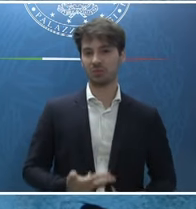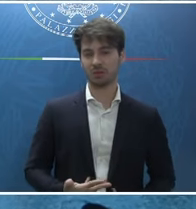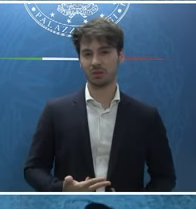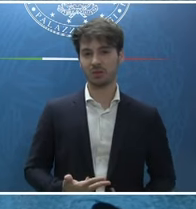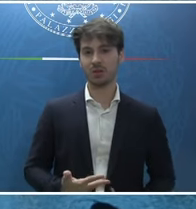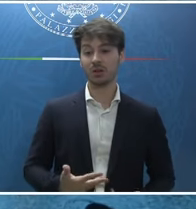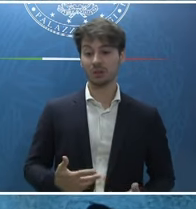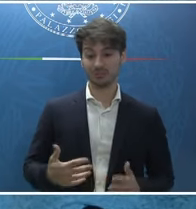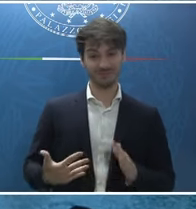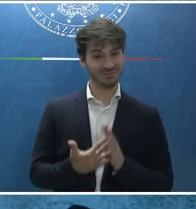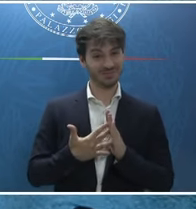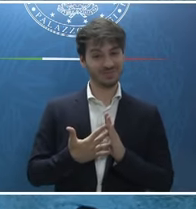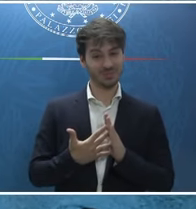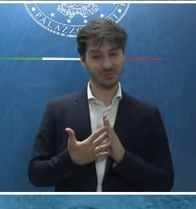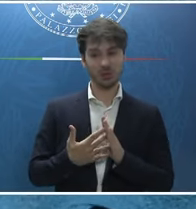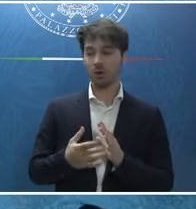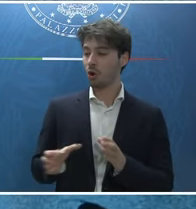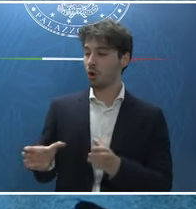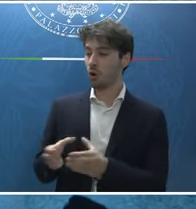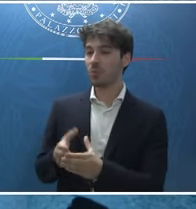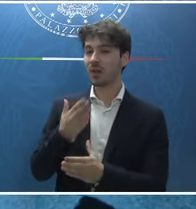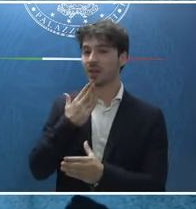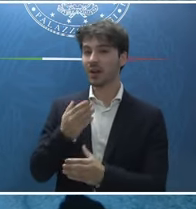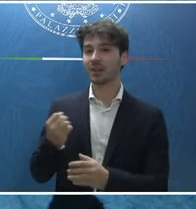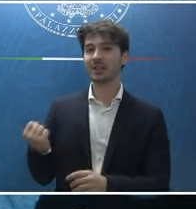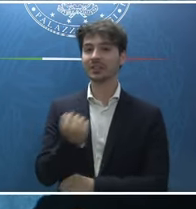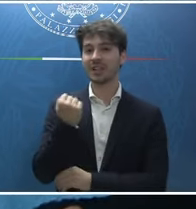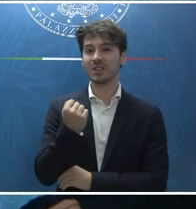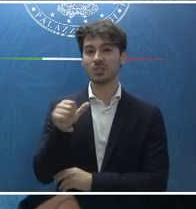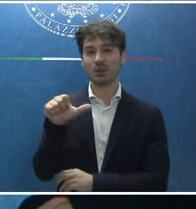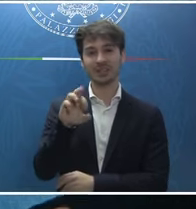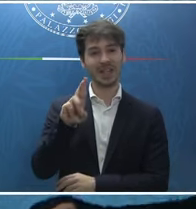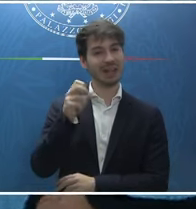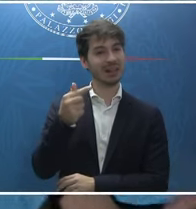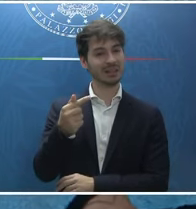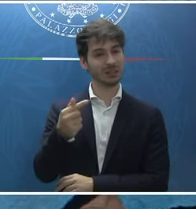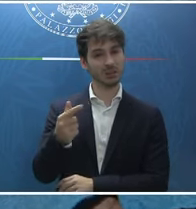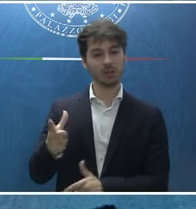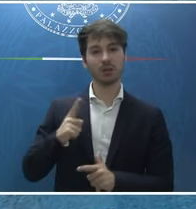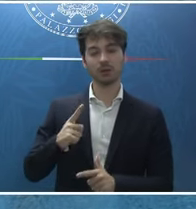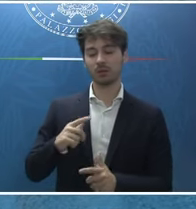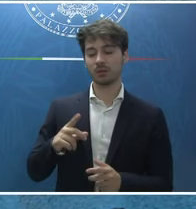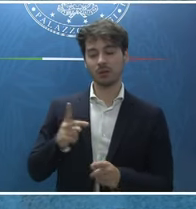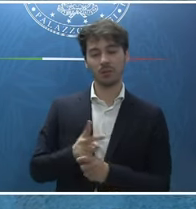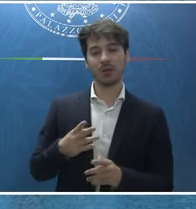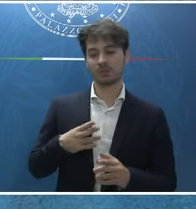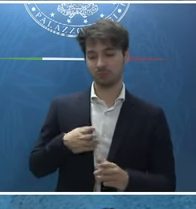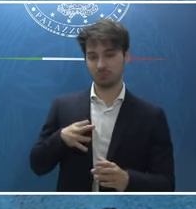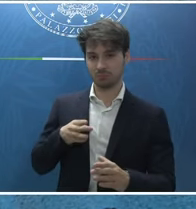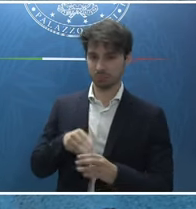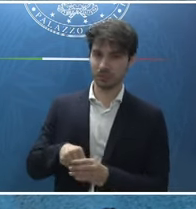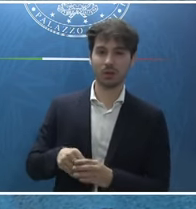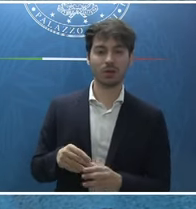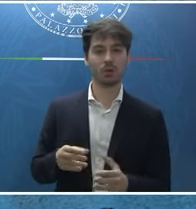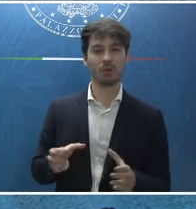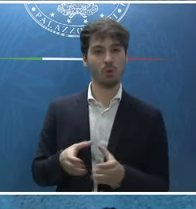la comunità incontro con il servizio pubblico del SERD ha accelerato i tempi del mio ingresso in comunità e